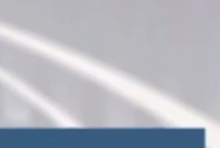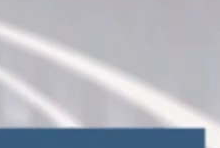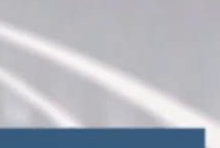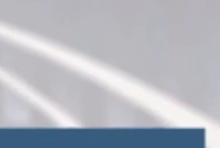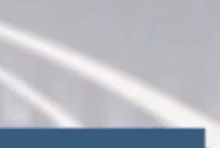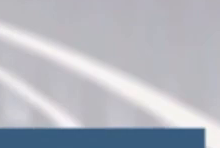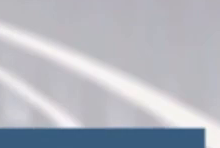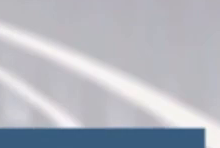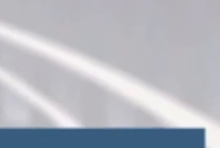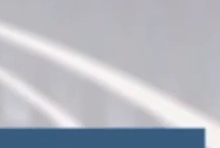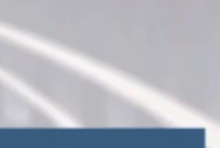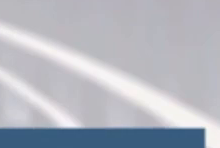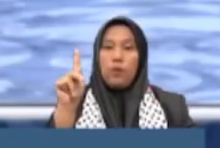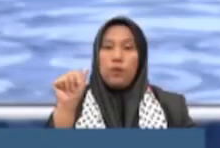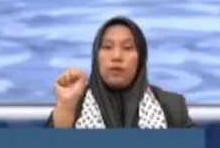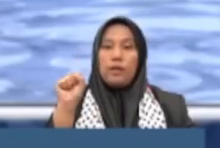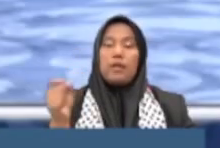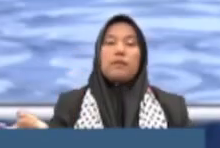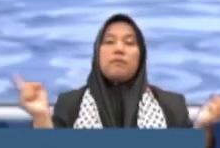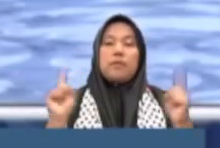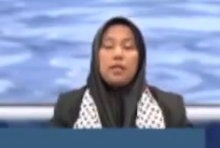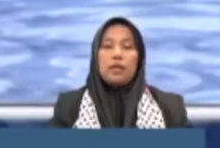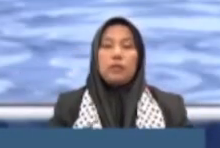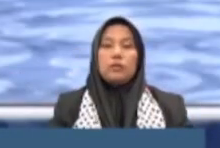tidak dipolitikan.